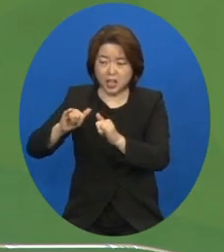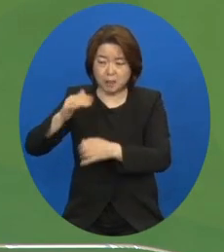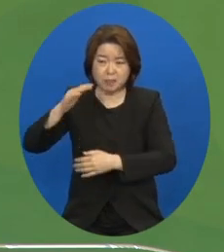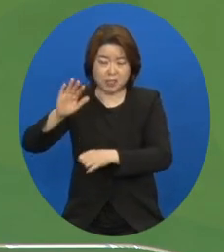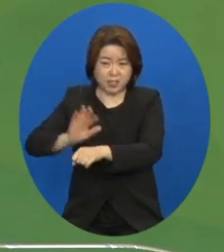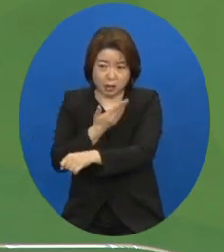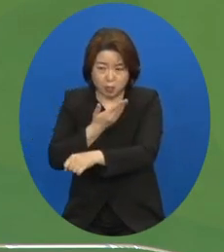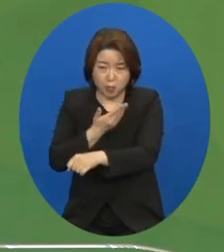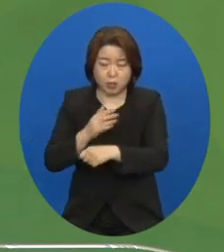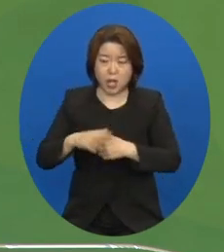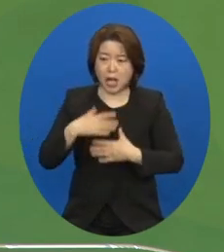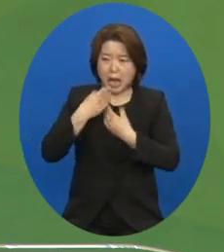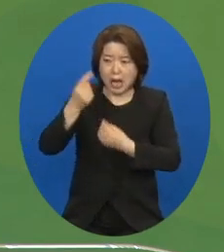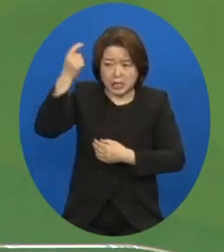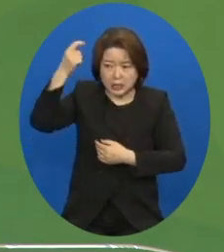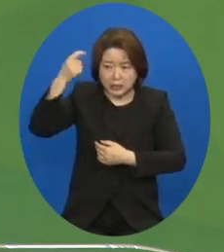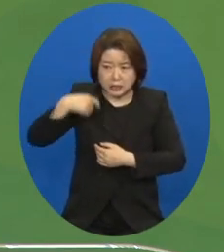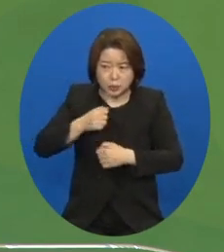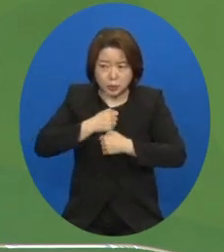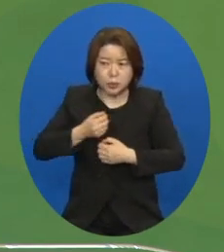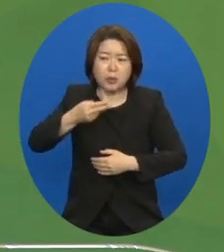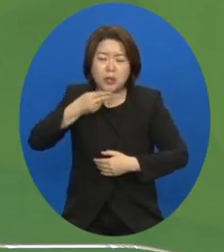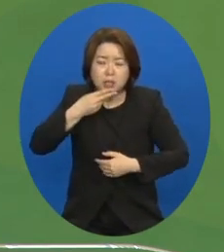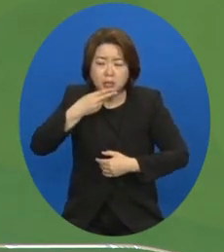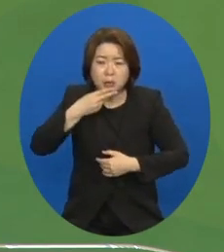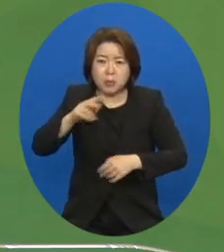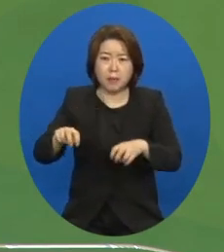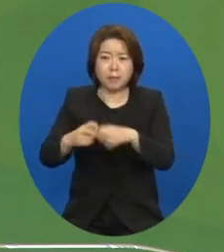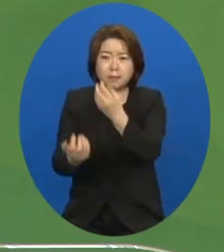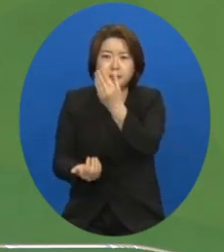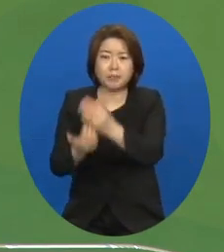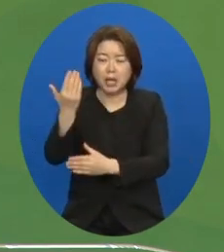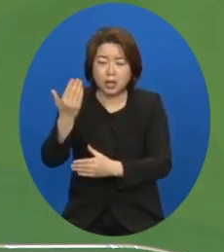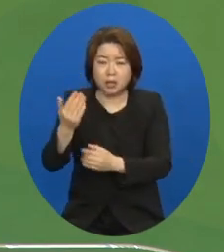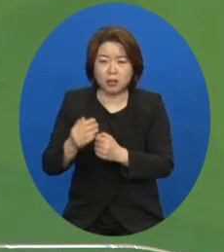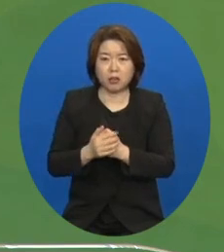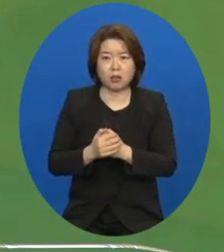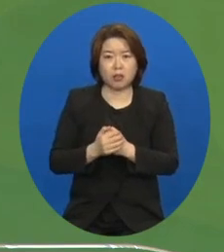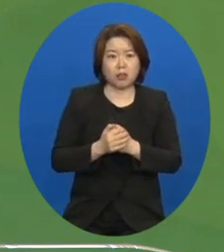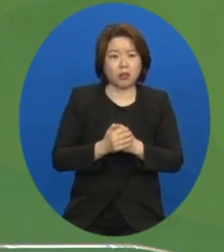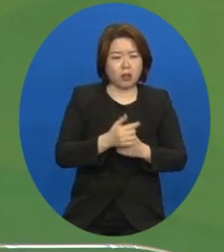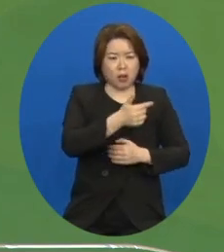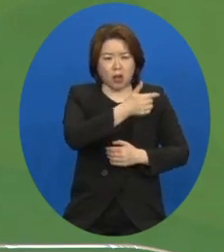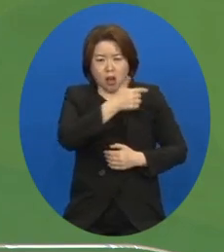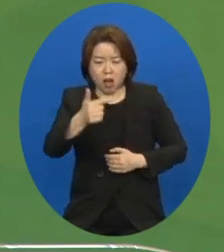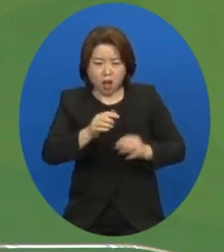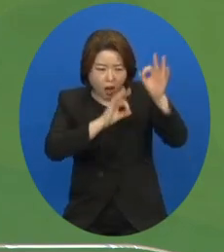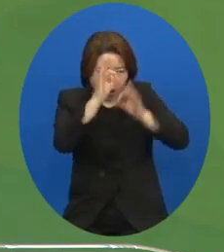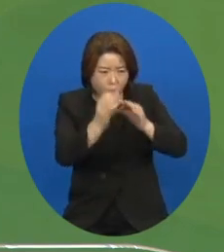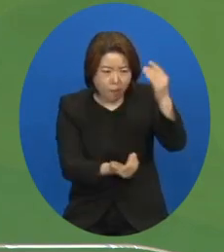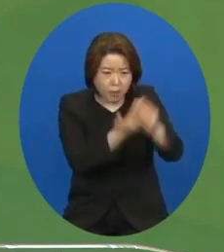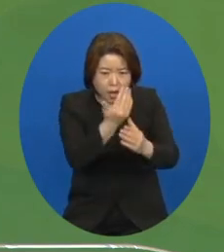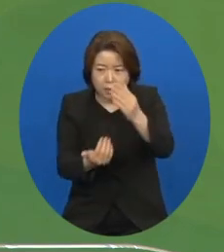안전불감증이다. 그런데 매번 똑같은 그런 대형사고가 또 터지고 또 터지는 거예요.